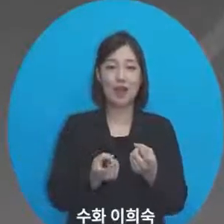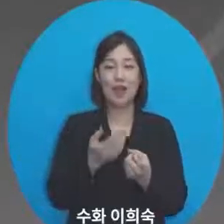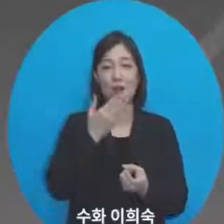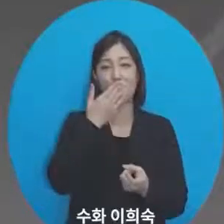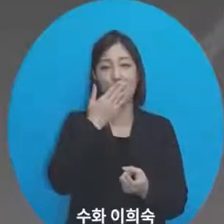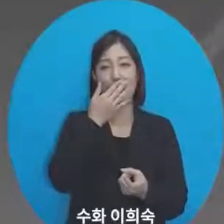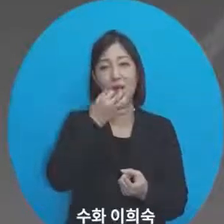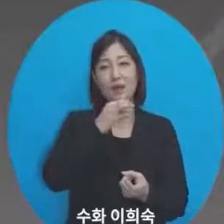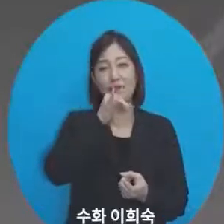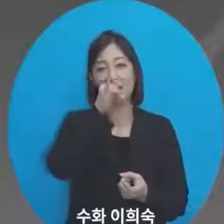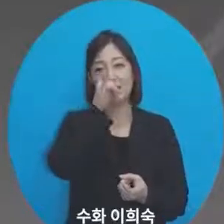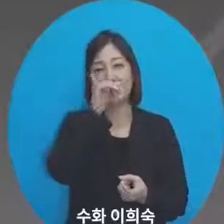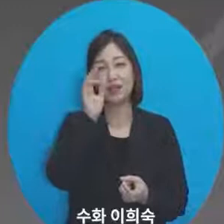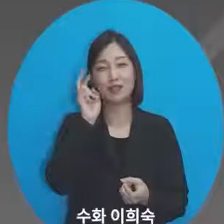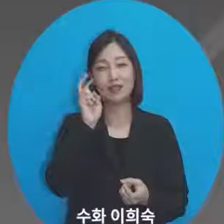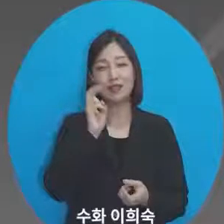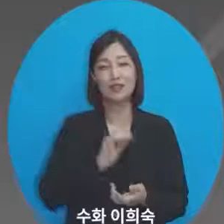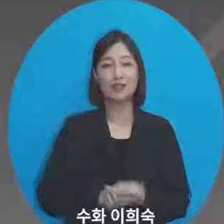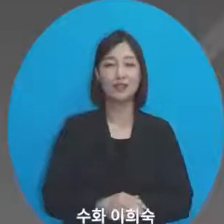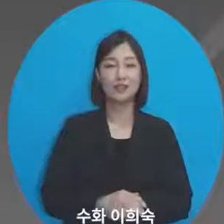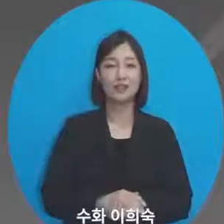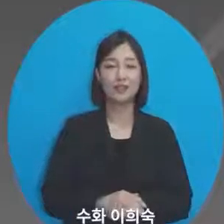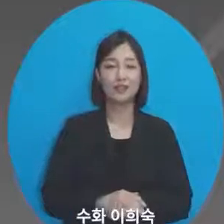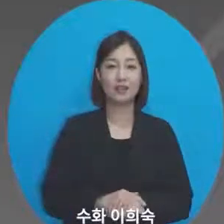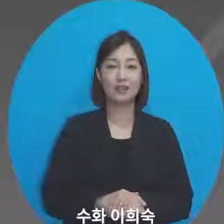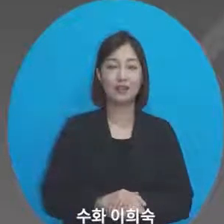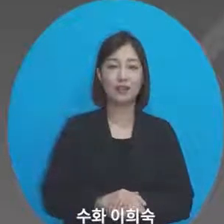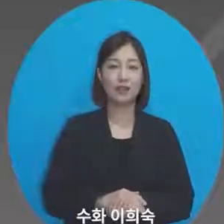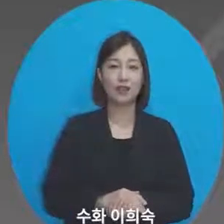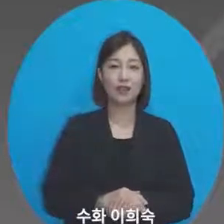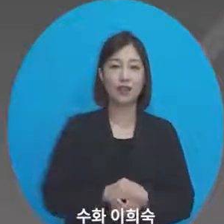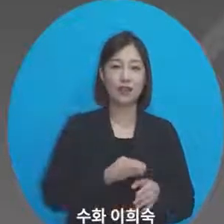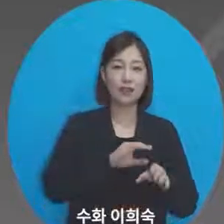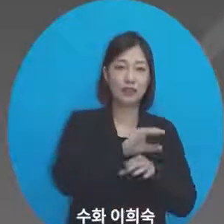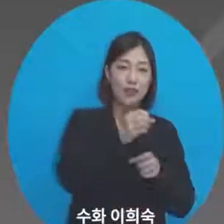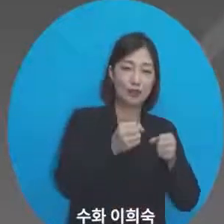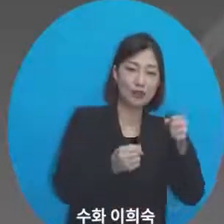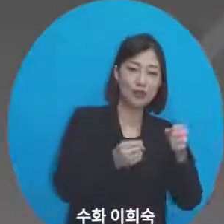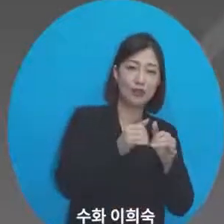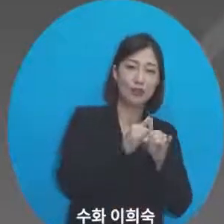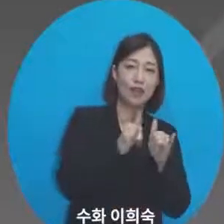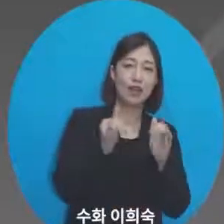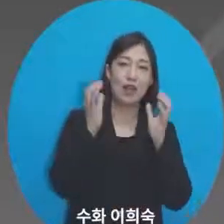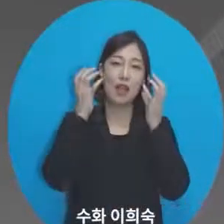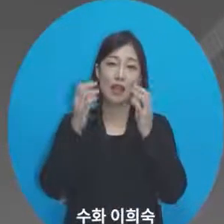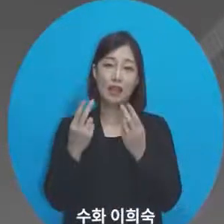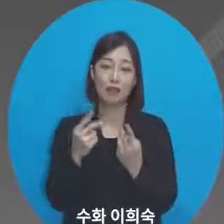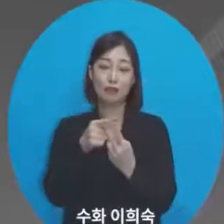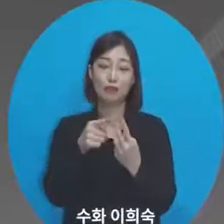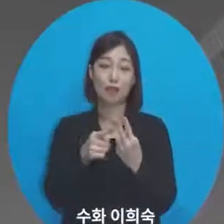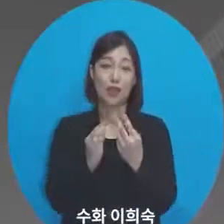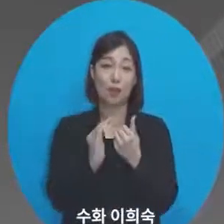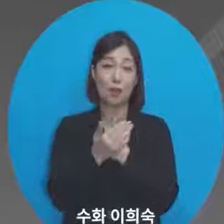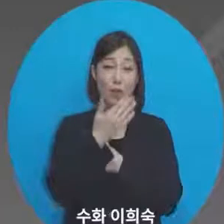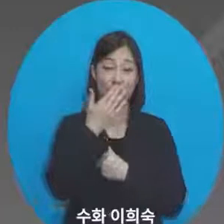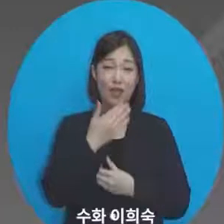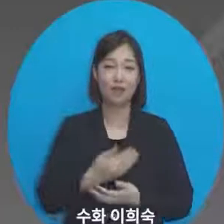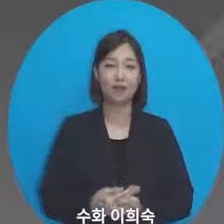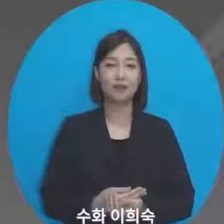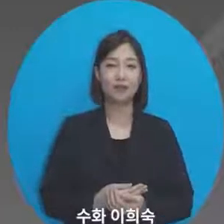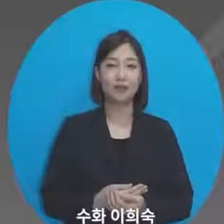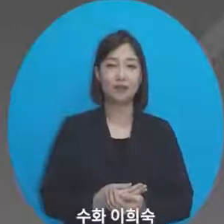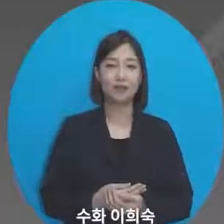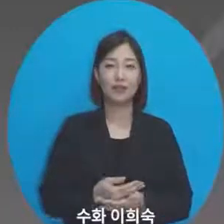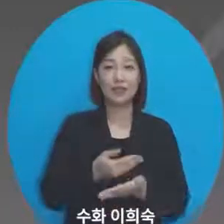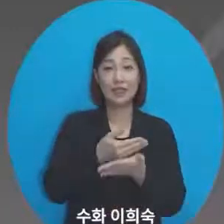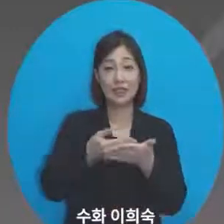어린아이들이 도로로 쉽게 내려오지 못하게 막는 역할을 하고 있습니다. 사진을 보시면 여러